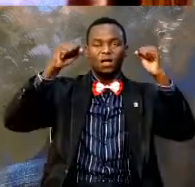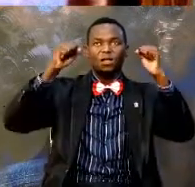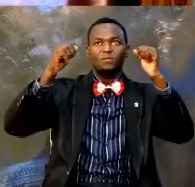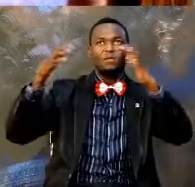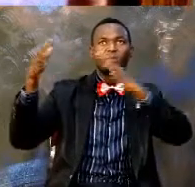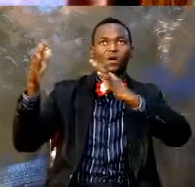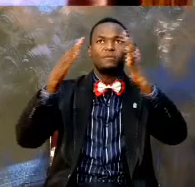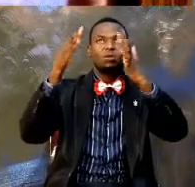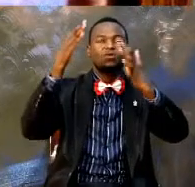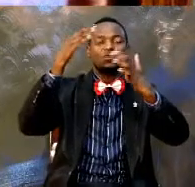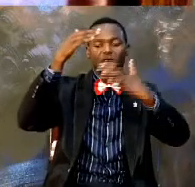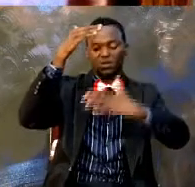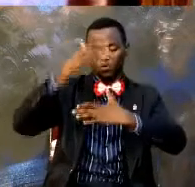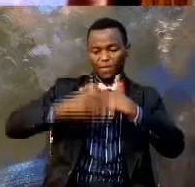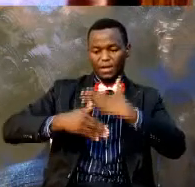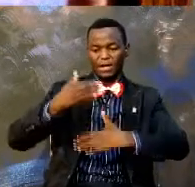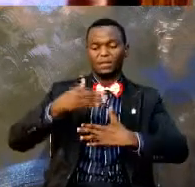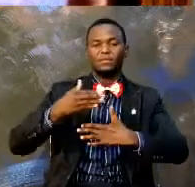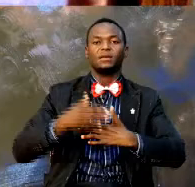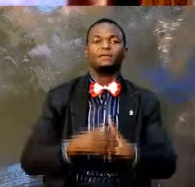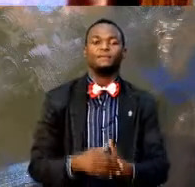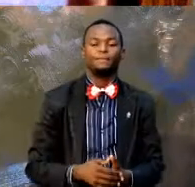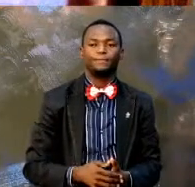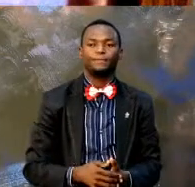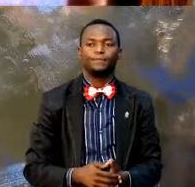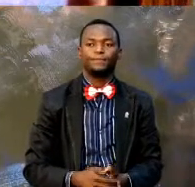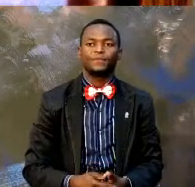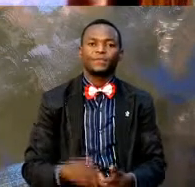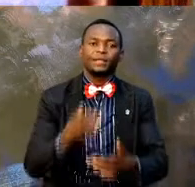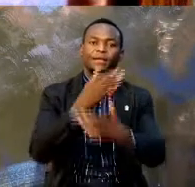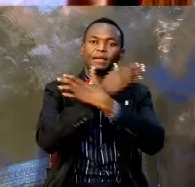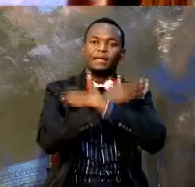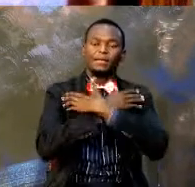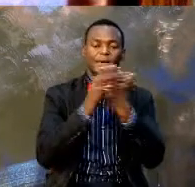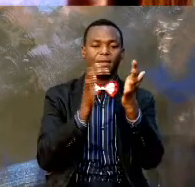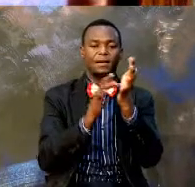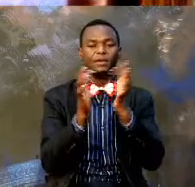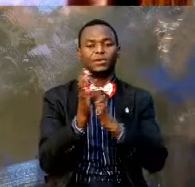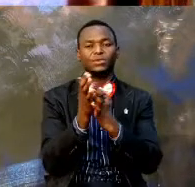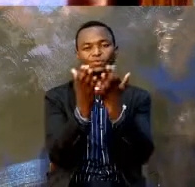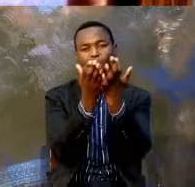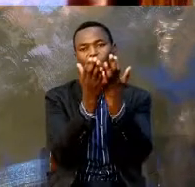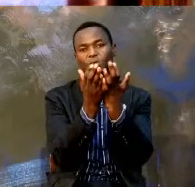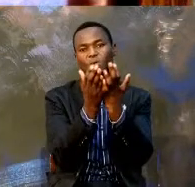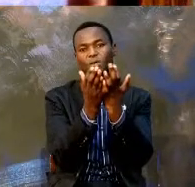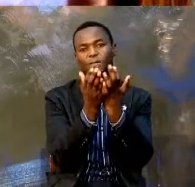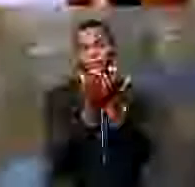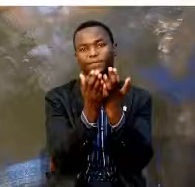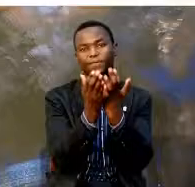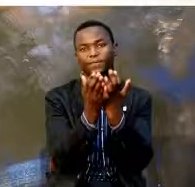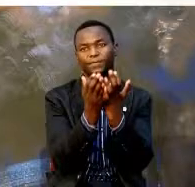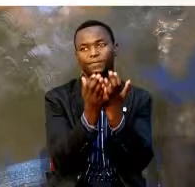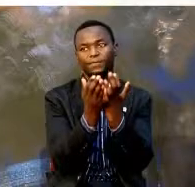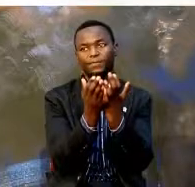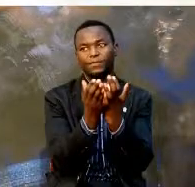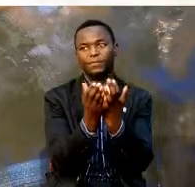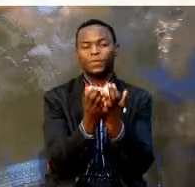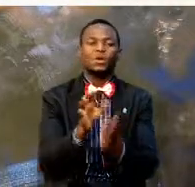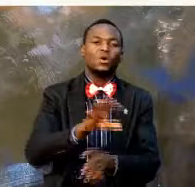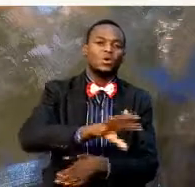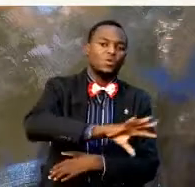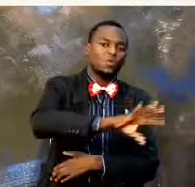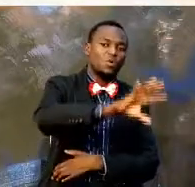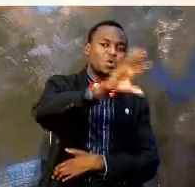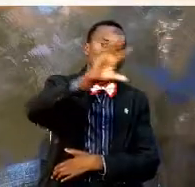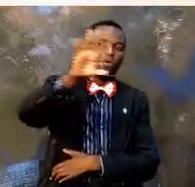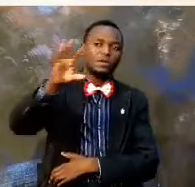umekaribia. Karine hata karine. Neema ya Yesu inasi ikiwaambia watu tubuni. Wote